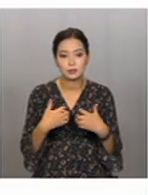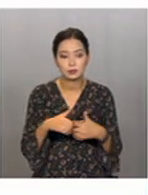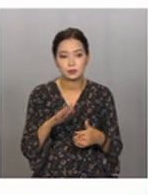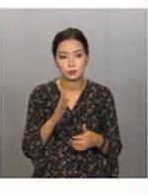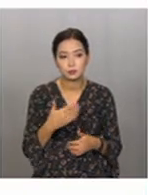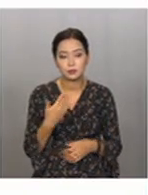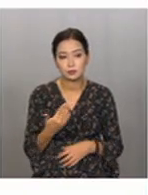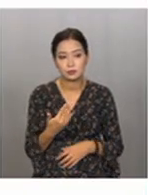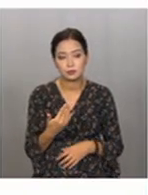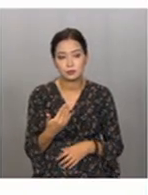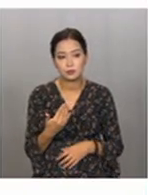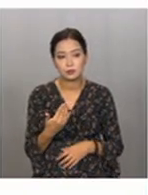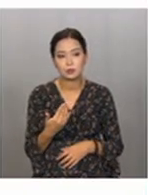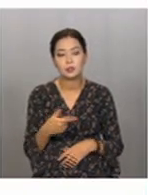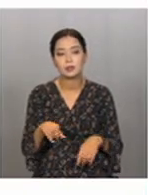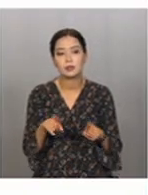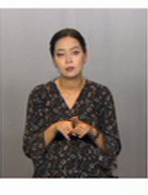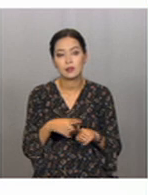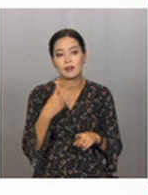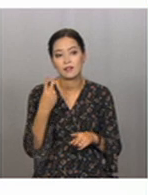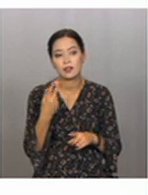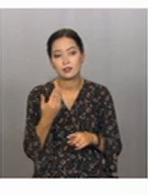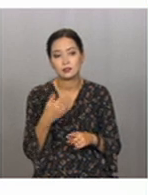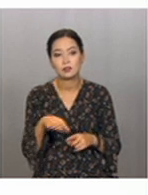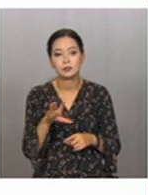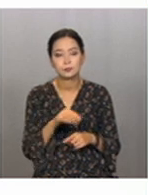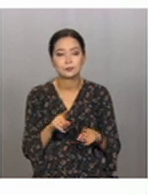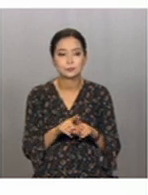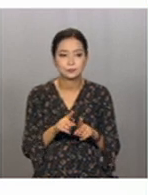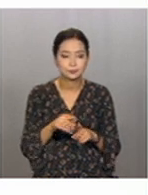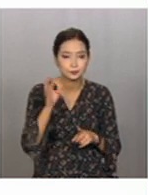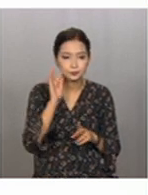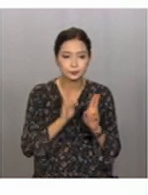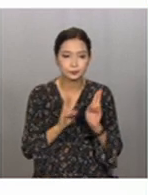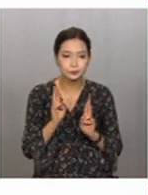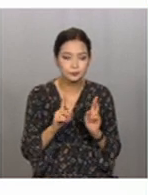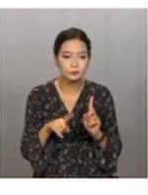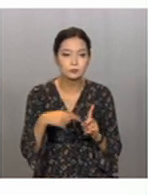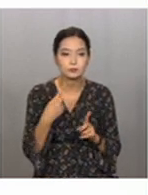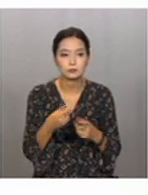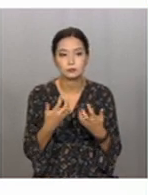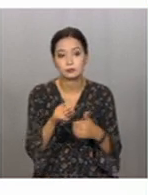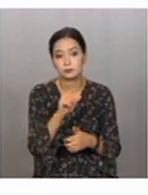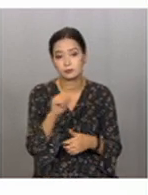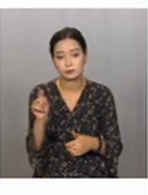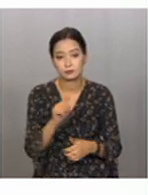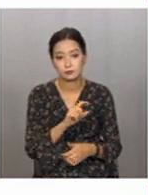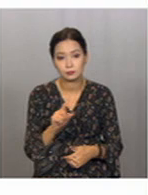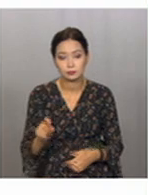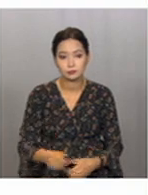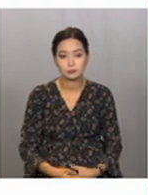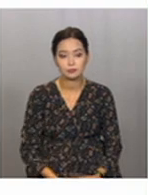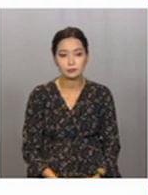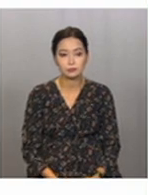ол тағы да біз скаляр квадраттың формуласын еске түсіре келесіні аламыз. Сонда ол А векторын мен